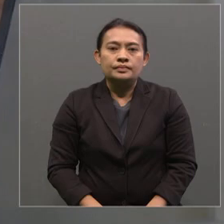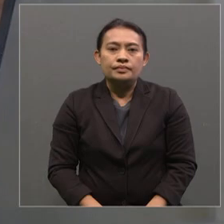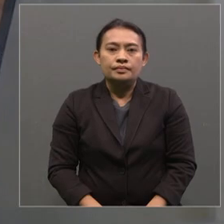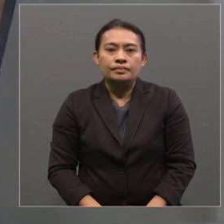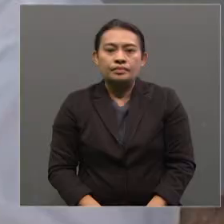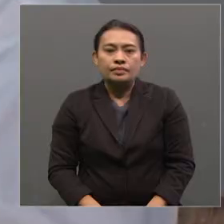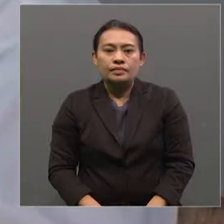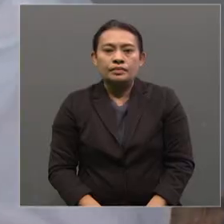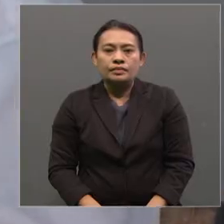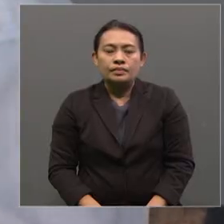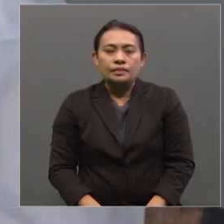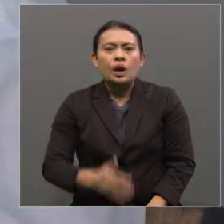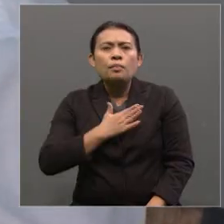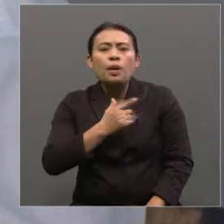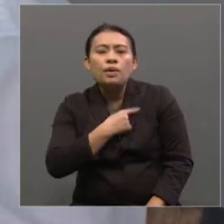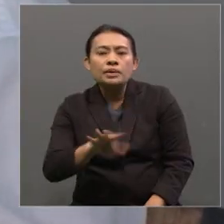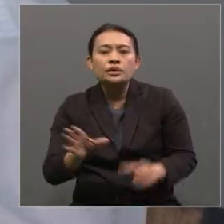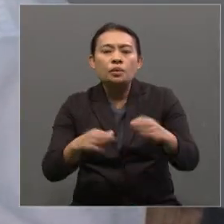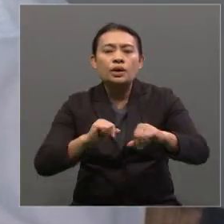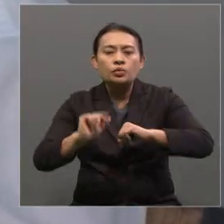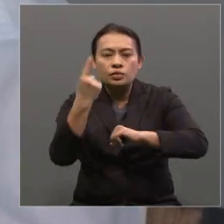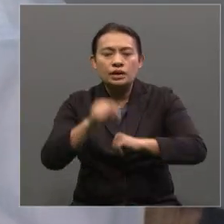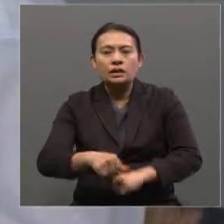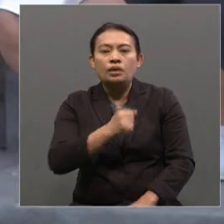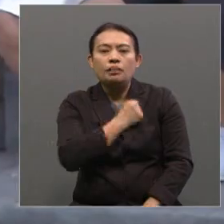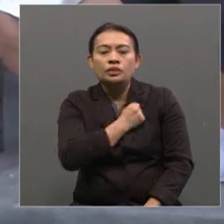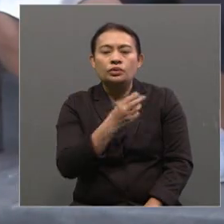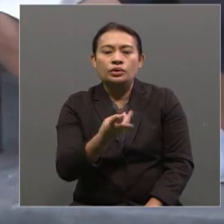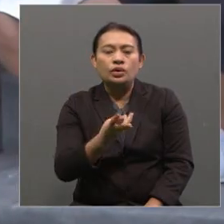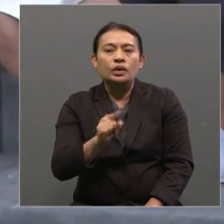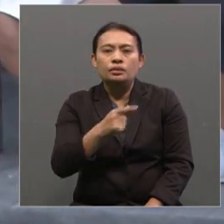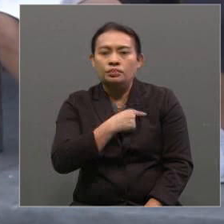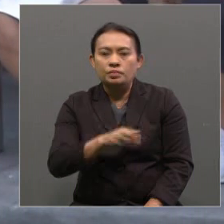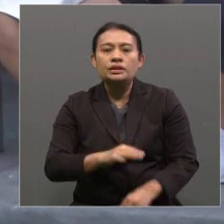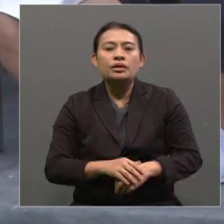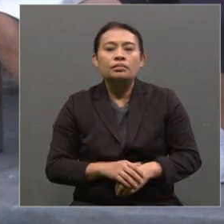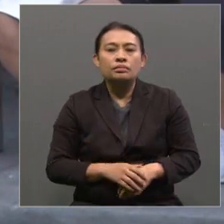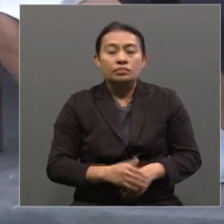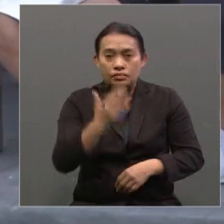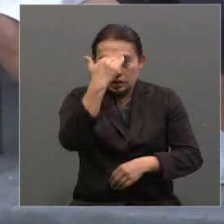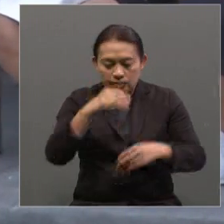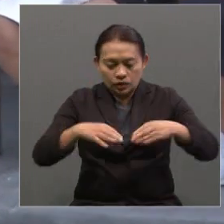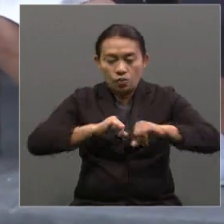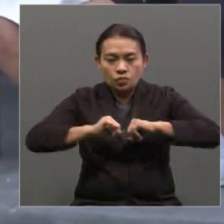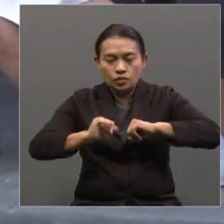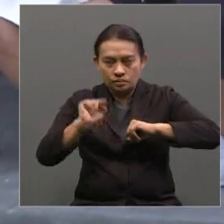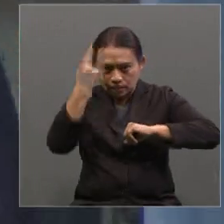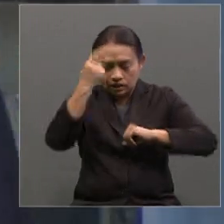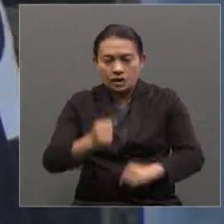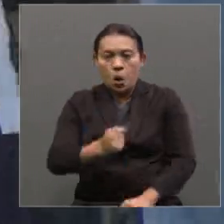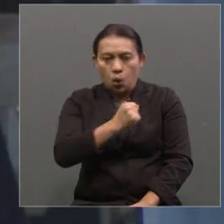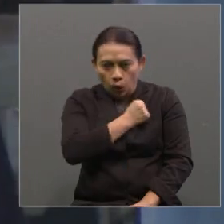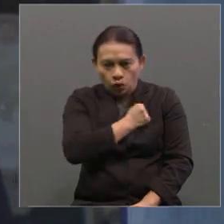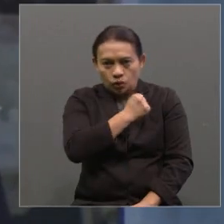บชุดคำอธิบายที่บอกว่าคนรุ่นใหม่เนี่ยนะครับความอดทนน้อยลงผมกลับคิดว่าคนรุ่นใหม่เนี่ยโคตรอดทนเลยคิ